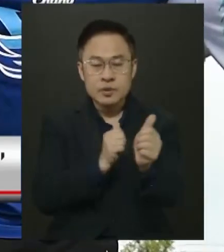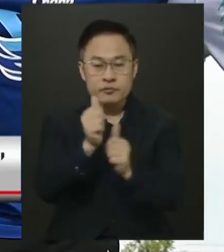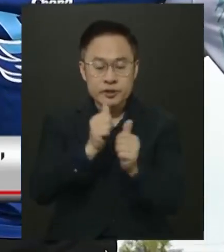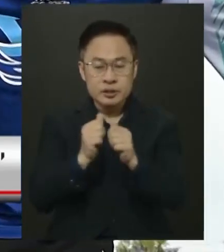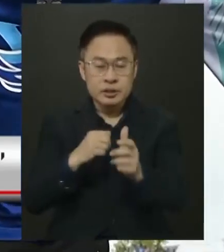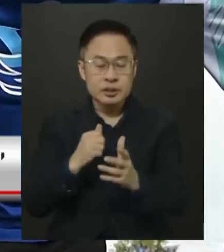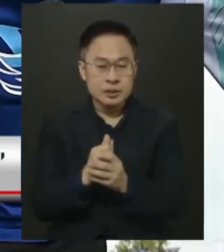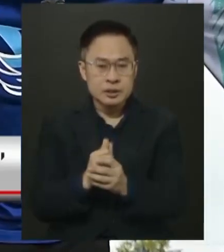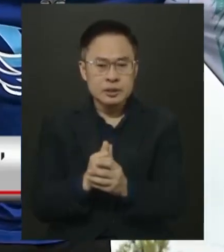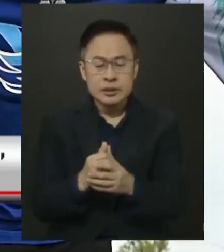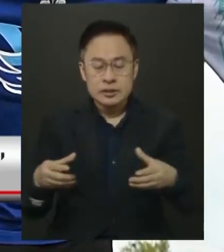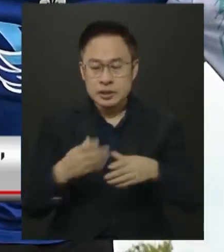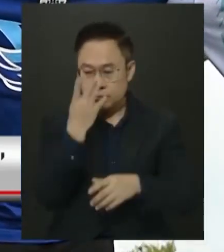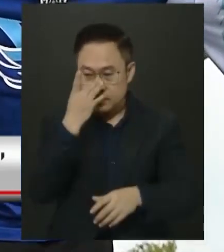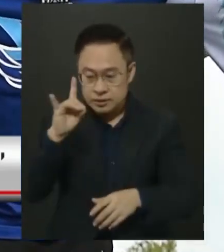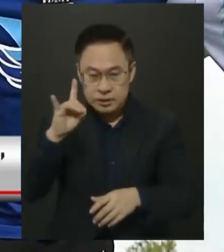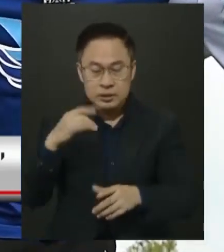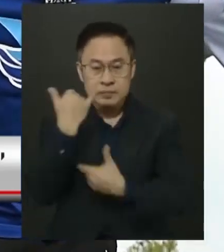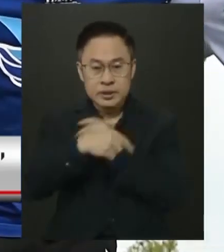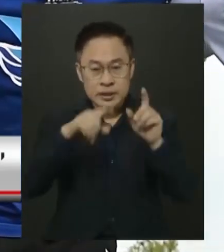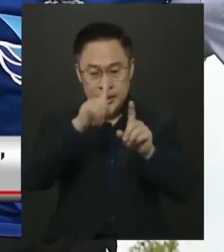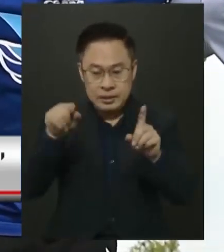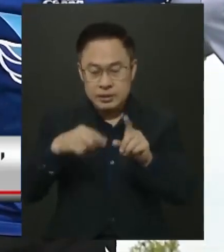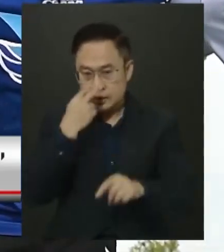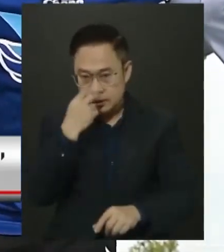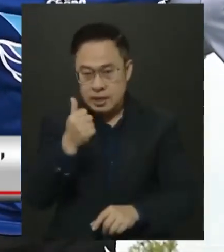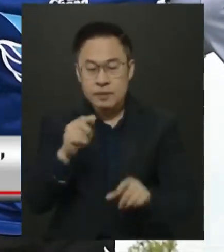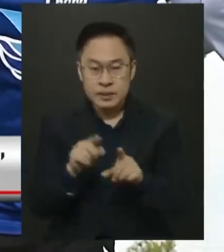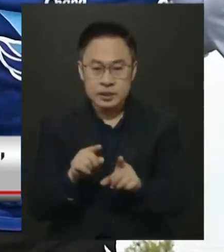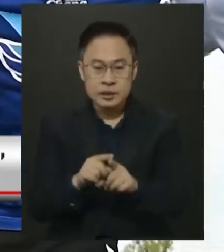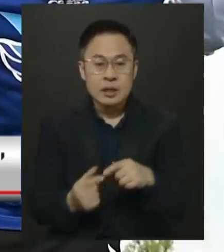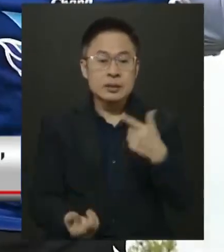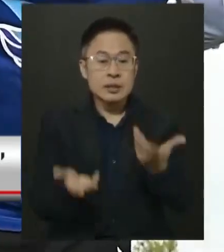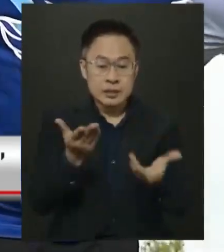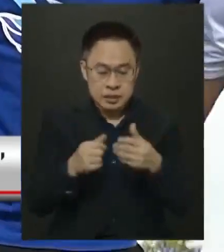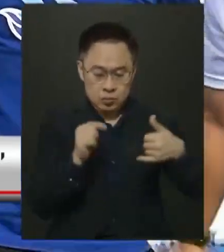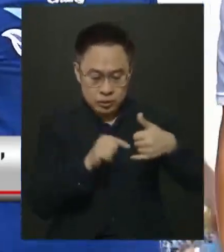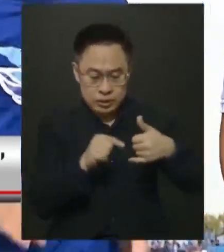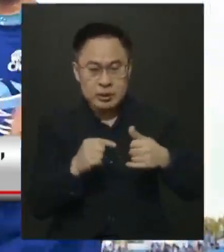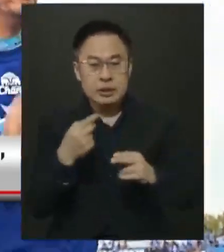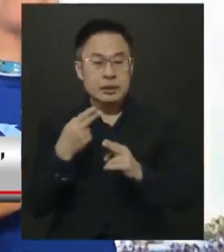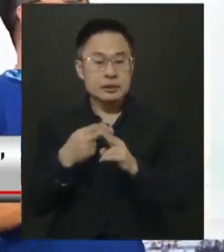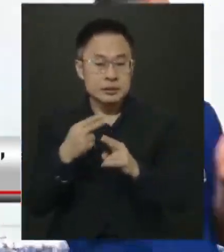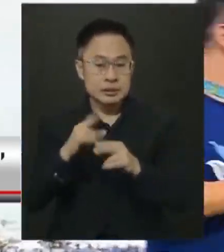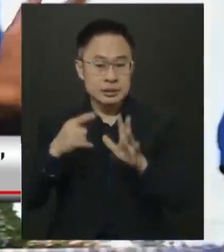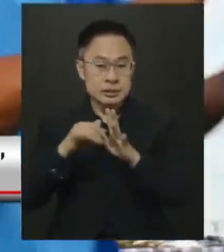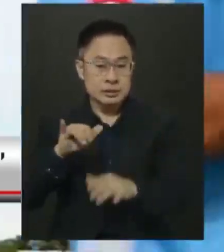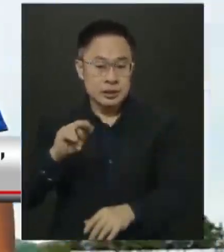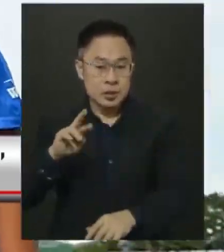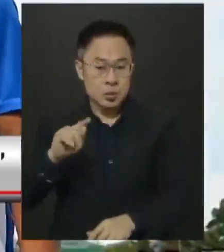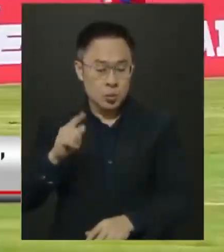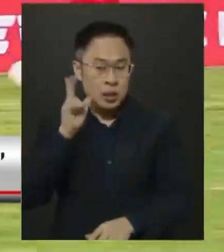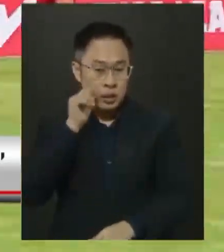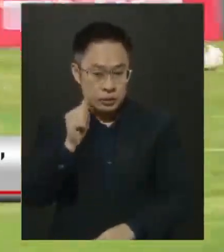ที่สโมสรเลสเตอร์ซิตี้ด้วยค่ะและในขณะเดียวกันนะคะชานรงค์มีถึงอีกข่าวดีเป็นข่าวดี2ต่อนะ